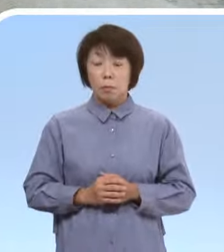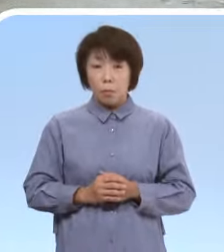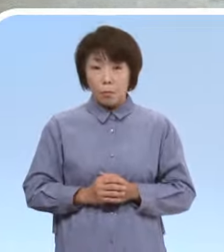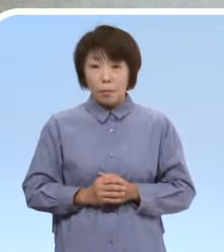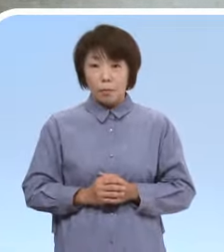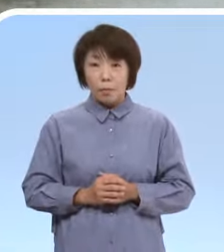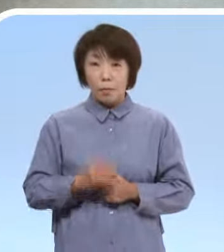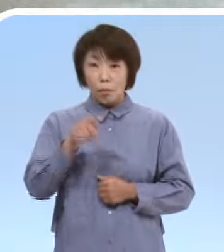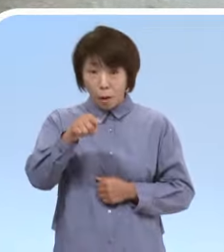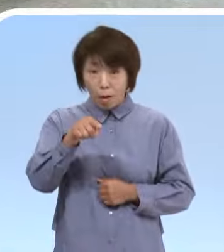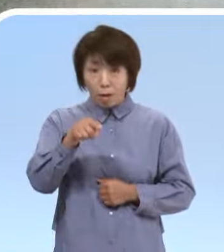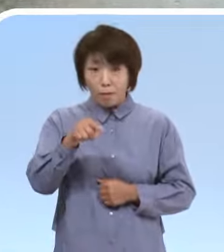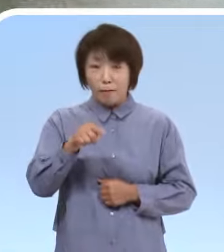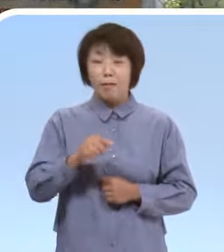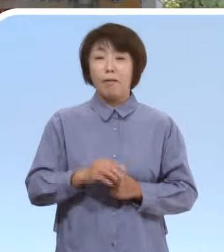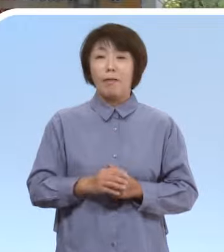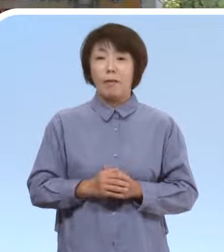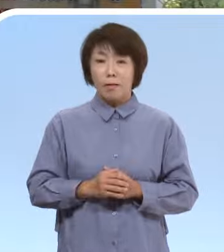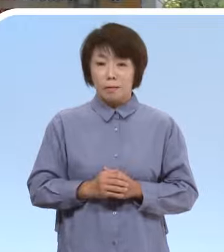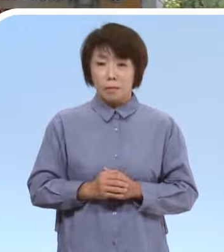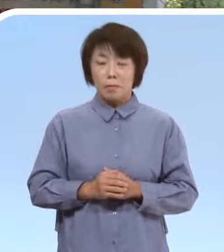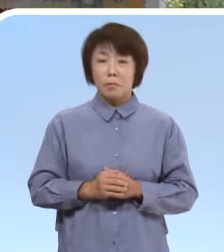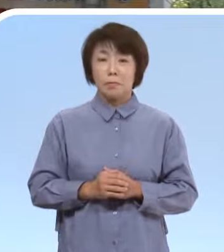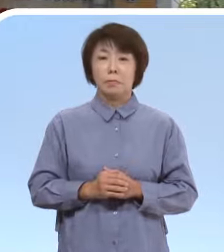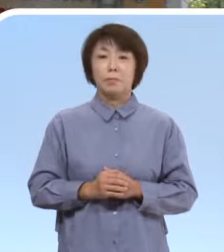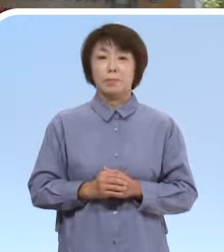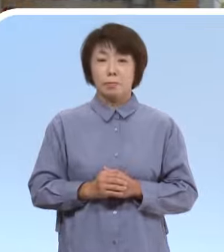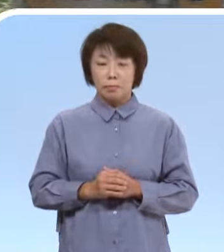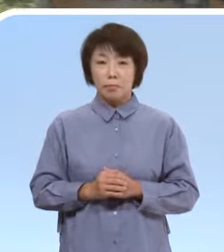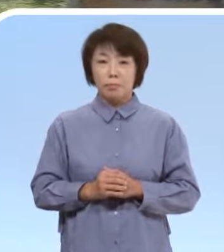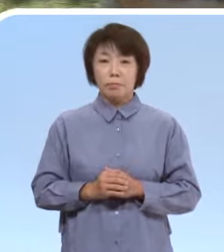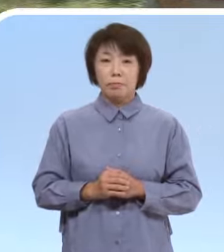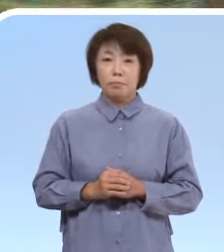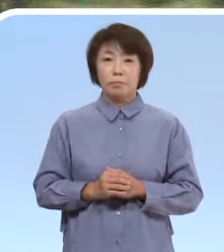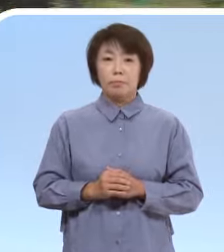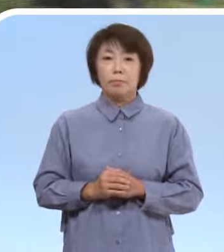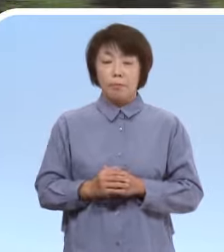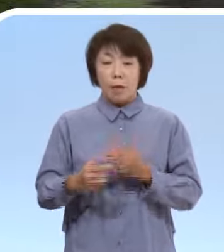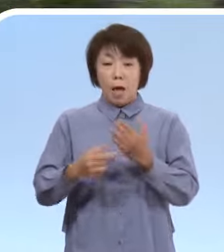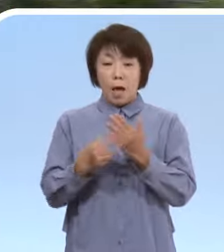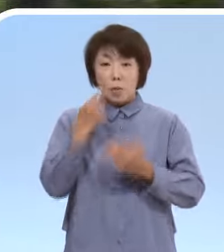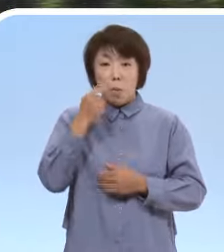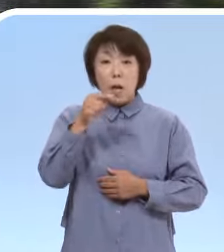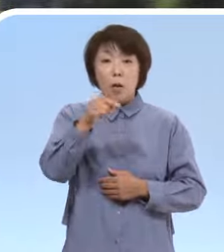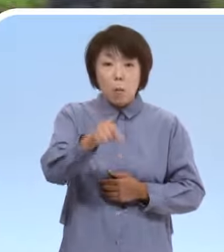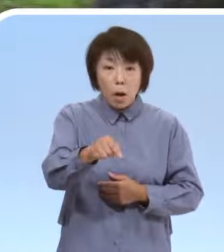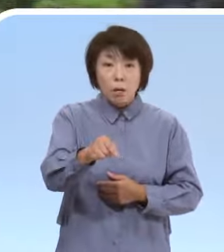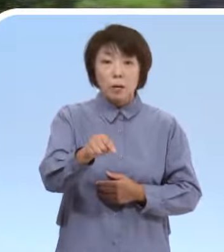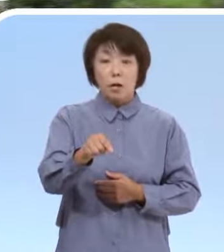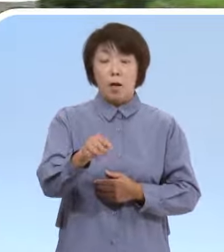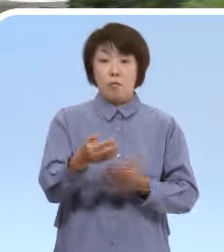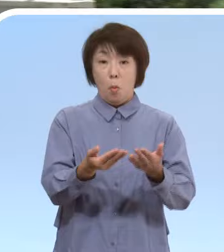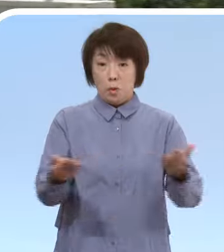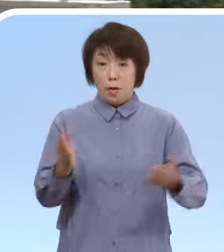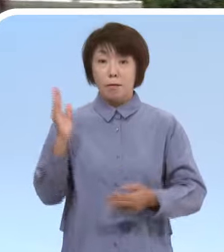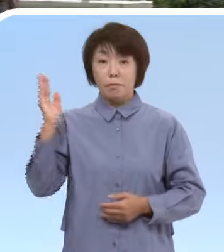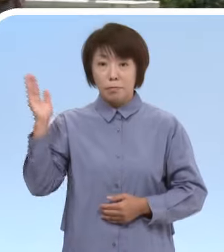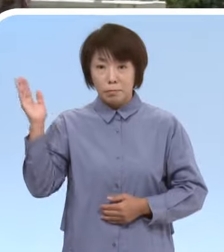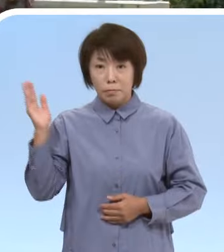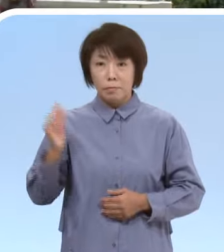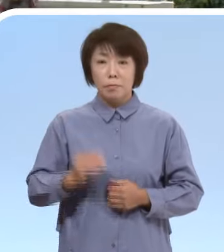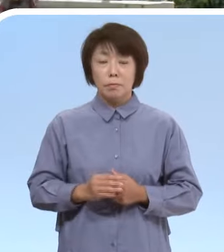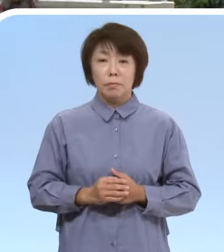れ？これちゃいます？ とやってきたのは駅の真ん前にあるぬくもり亭。